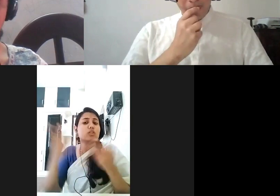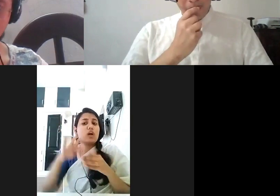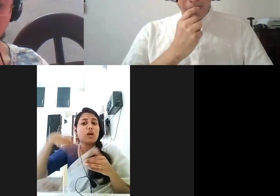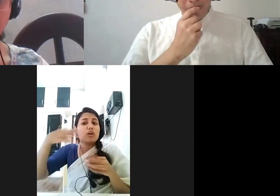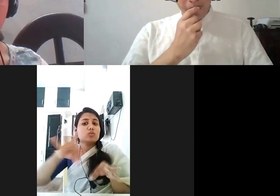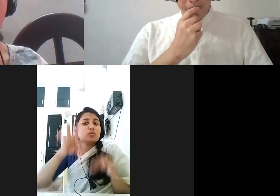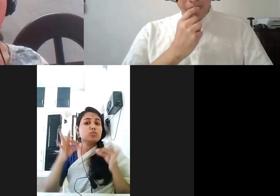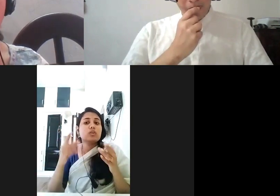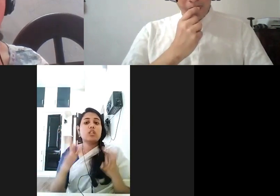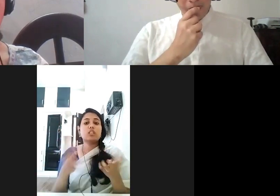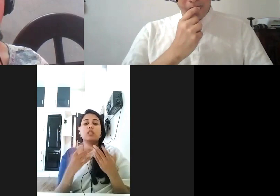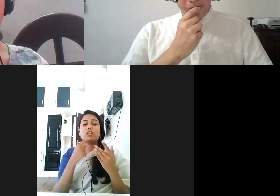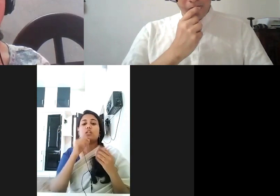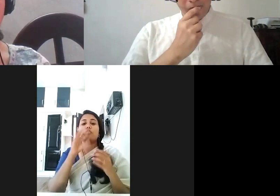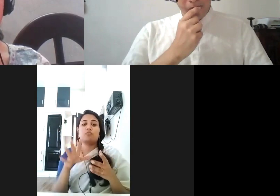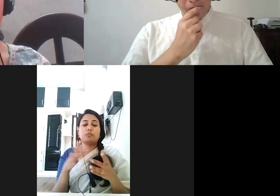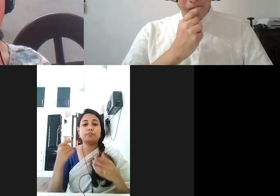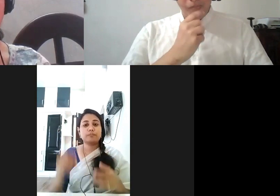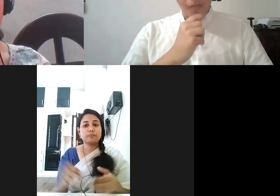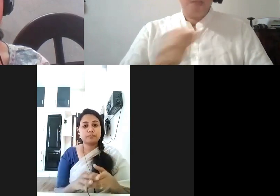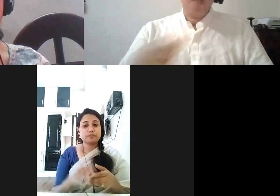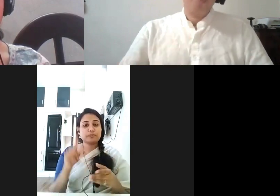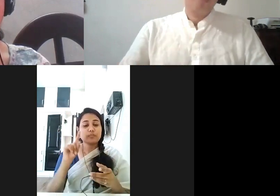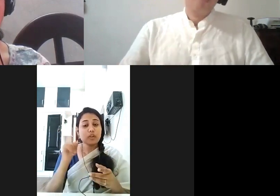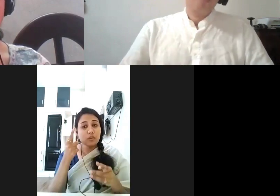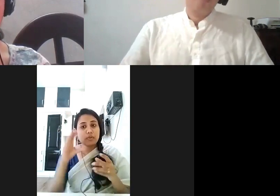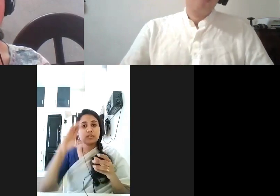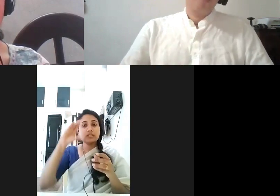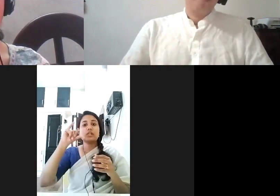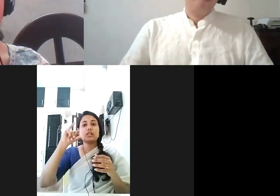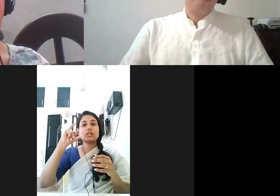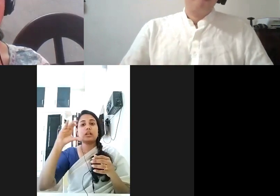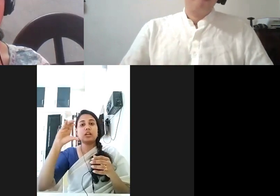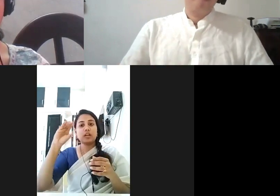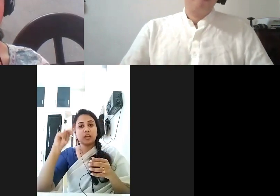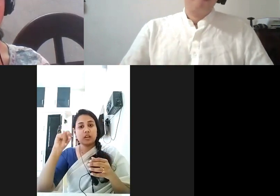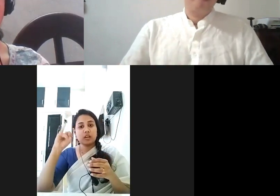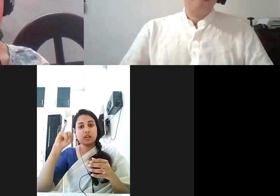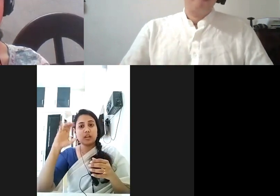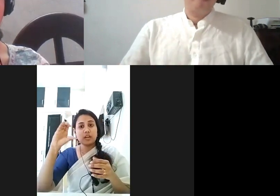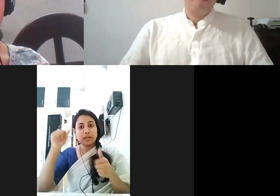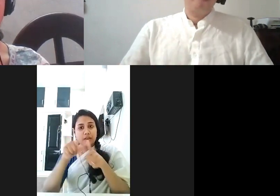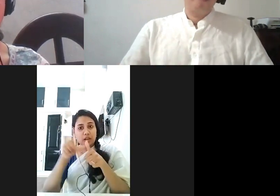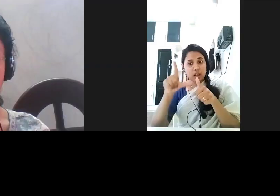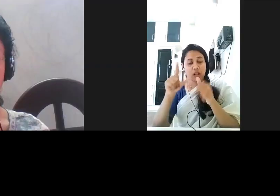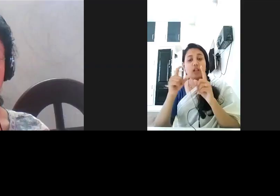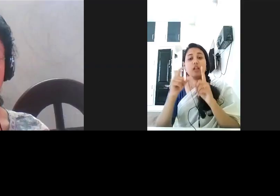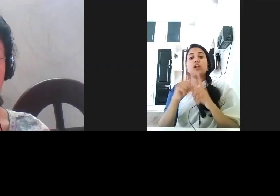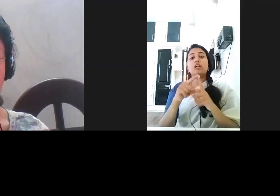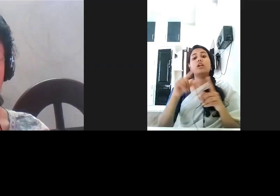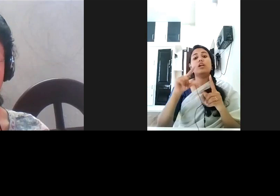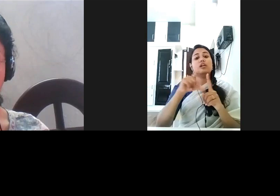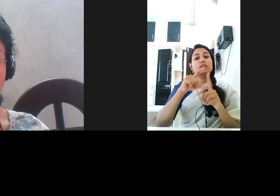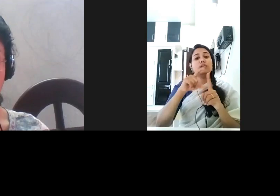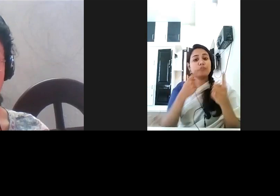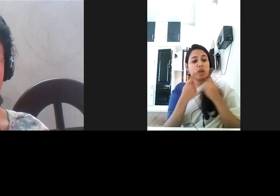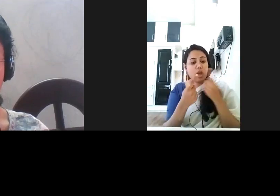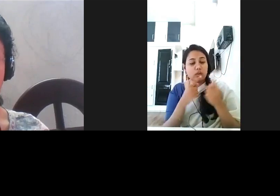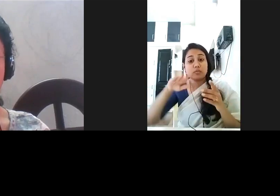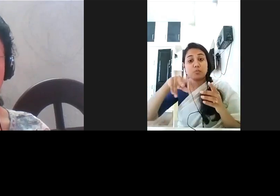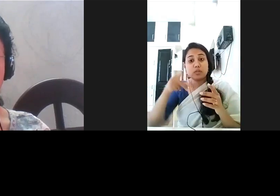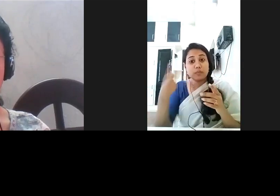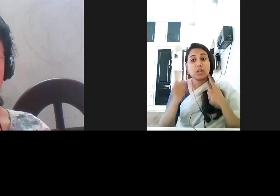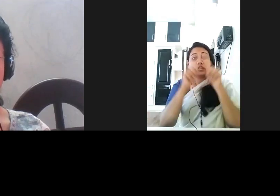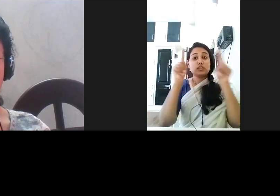ഉപകാരമായി. ഓക്കെ, സോ ഫസ്റ്റ് വേണ്ടത് കുട്ടിയുടെ ക്ലിനിക്കൽ ഡയഗ്നോസിസ് ആണ്. സോ ക്ലിനിക്കൽ ഡയഗ്നോസ് അവർ അവിടെ നിന്ന് ചെയ്തിട്ടുണ്ട്, ബട്ട് നമുക്കത് ജനറ്റിക് കൺഫർമേഷൻ വേണ്ടി